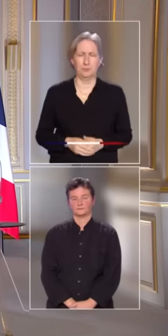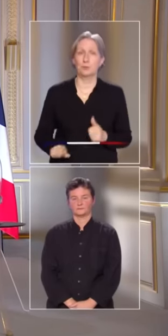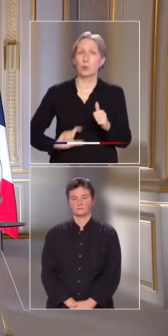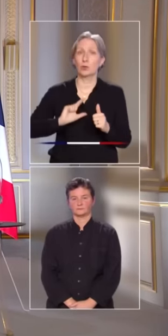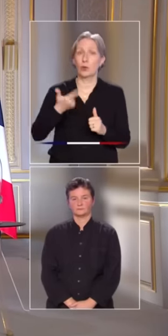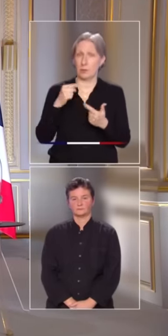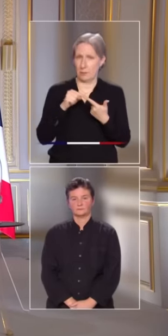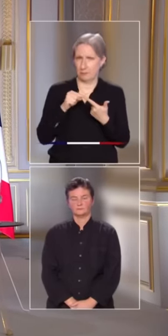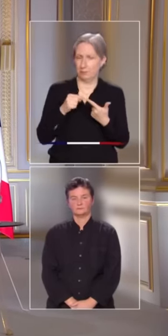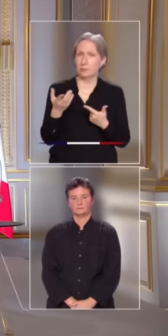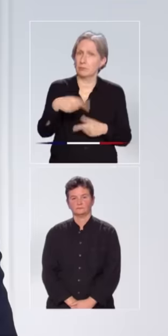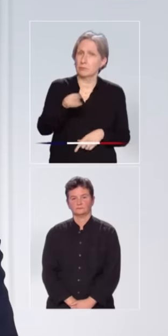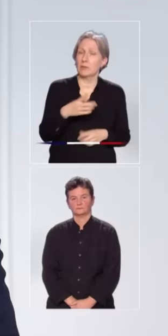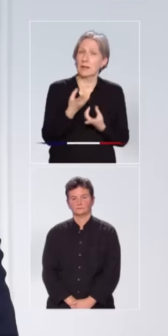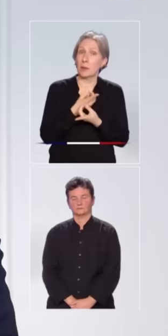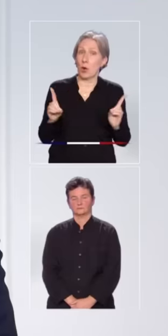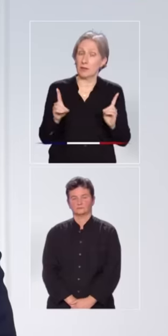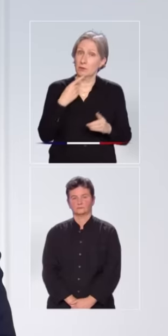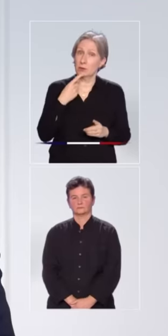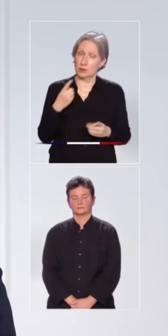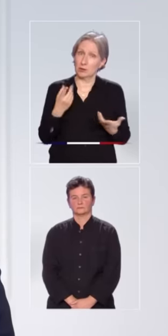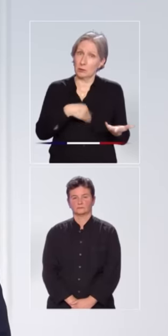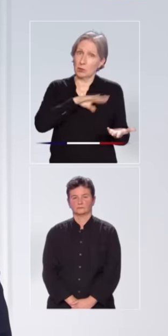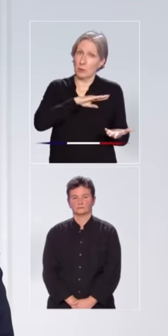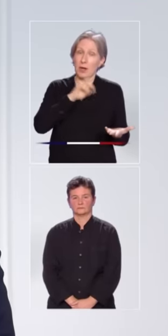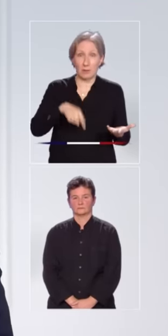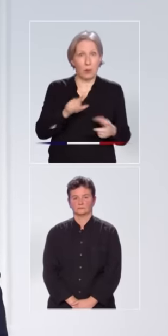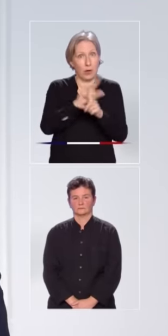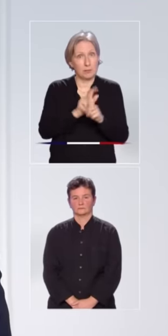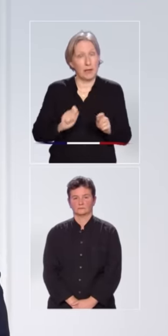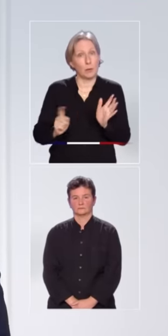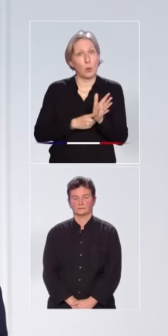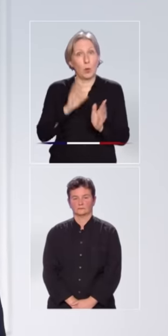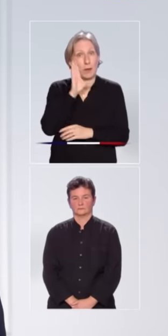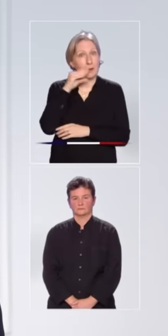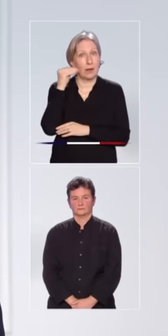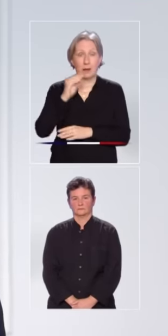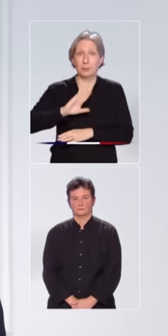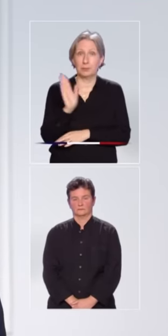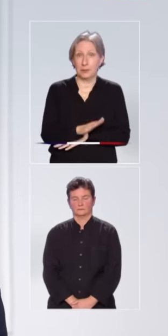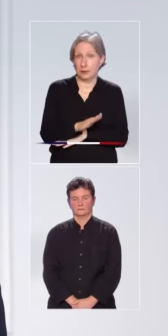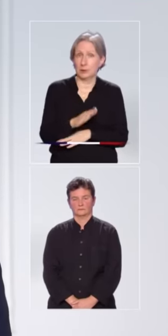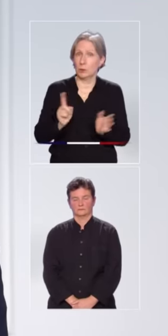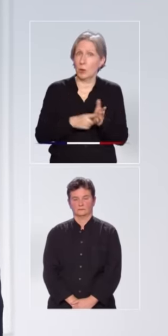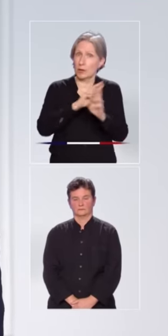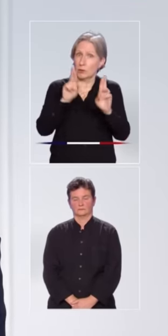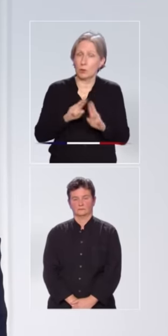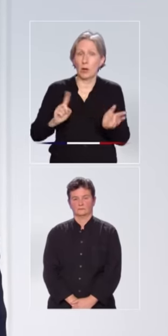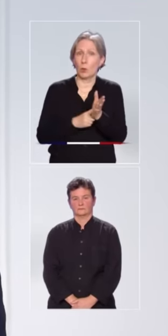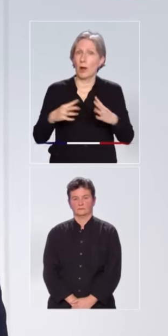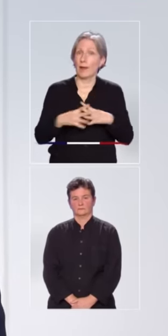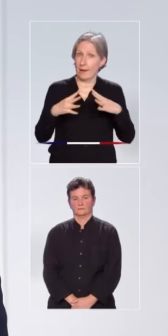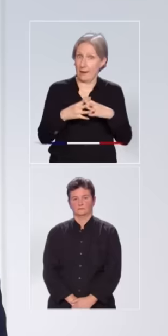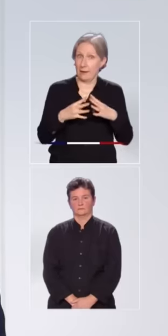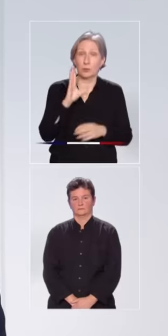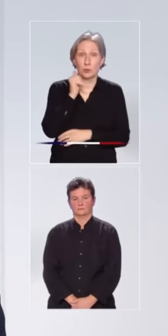démocratie. Vous avez donc une responsabilité, vous devez respecter le droit humanitaire, le droit de la guerre, le droit international. Et c'est pourquoi, dès